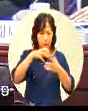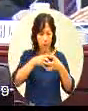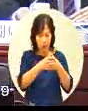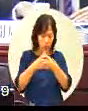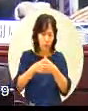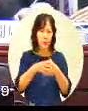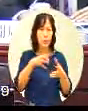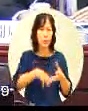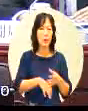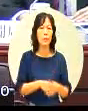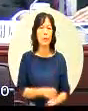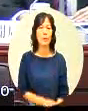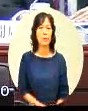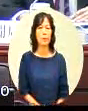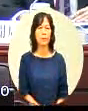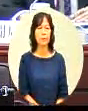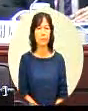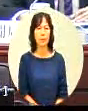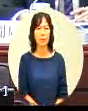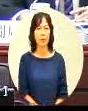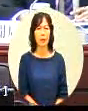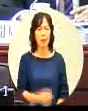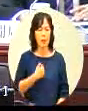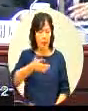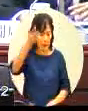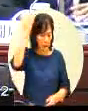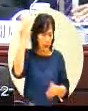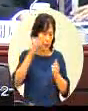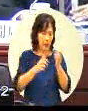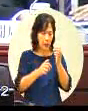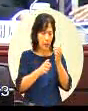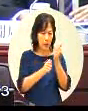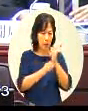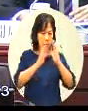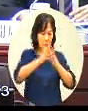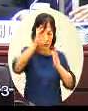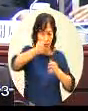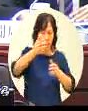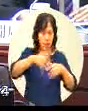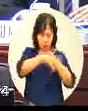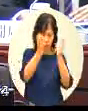在我们曾经的副市长是总督导，